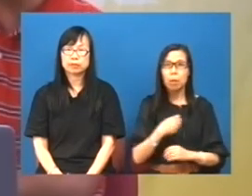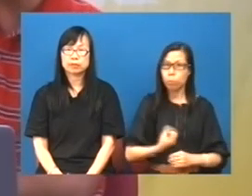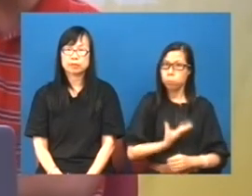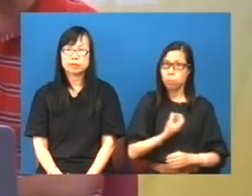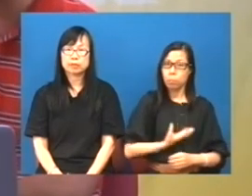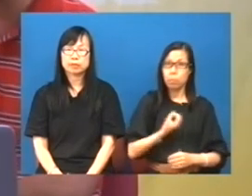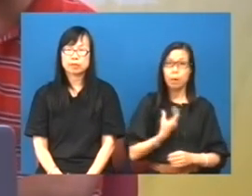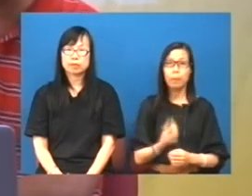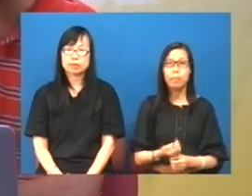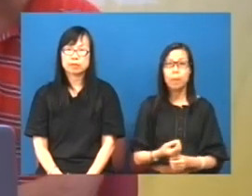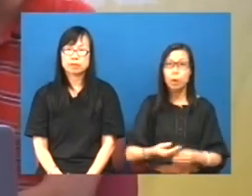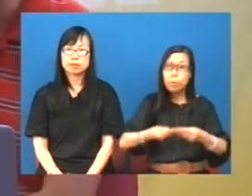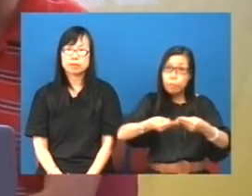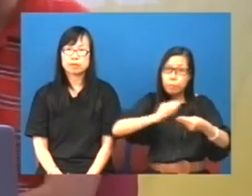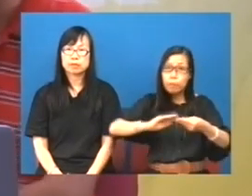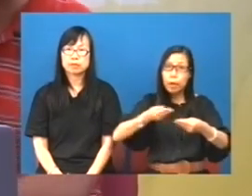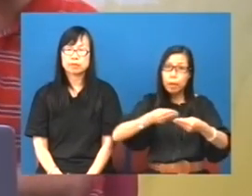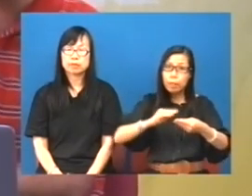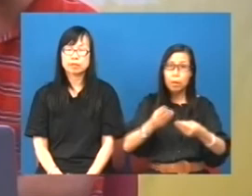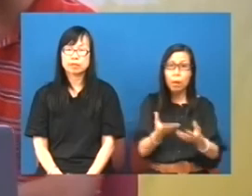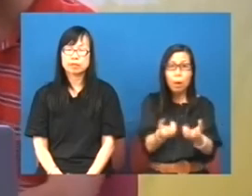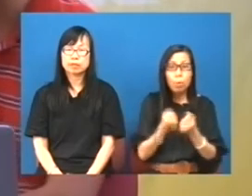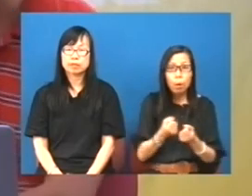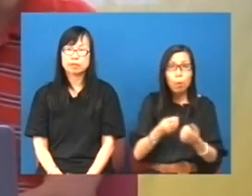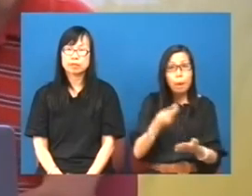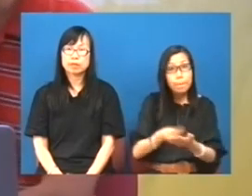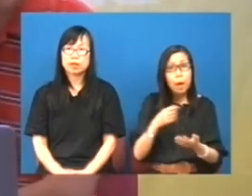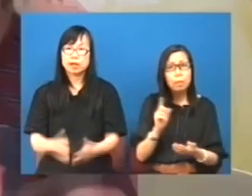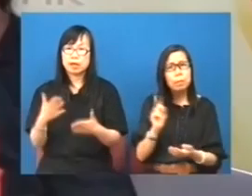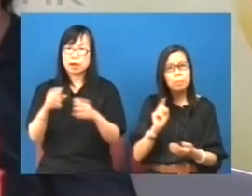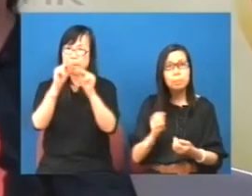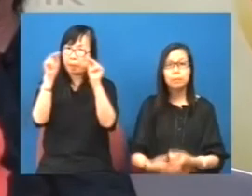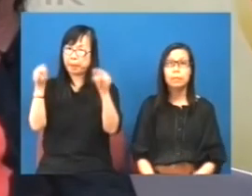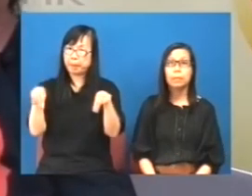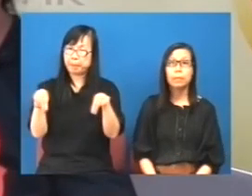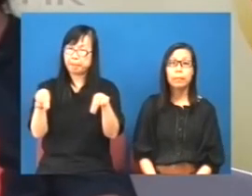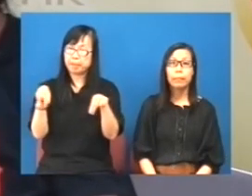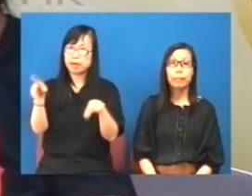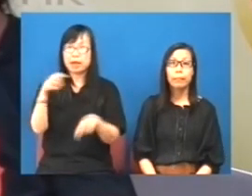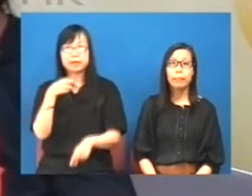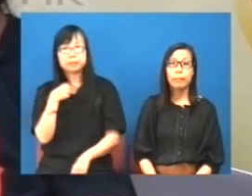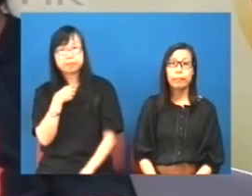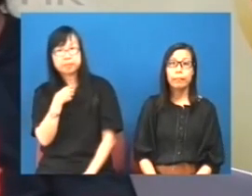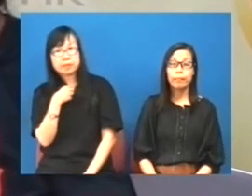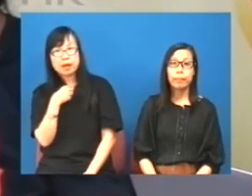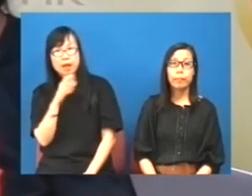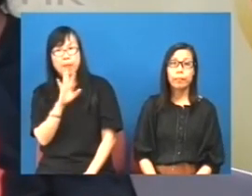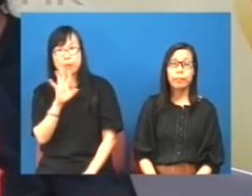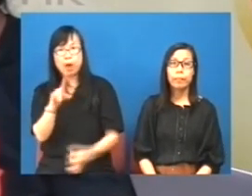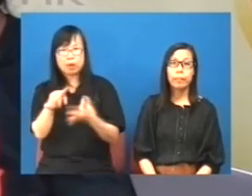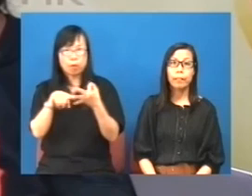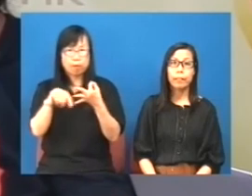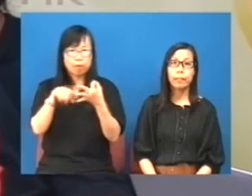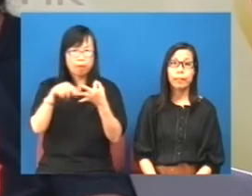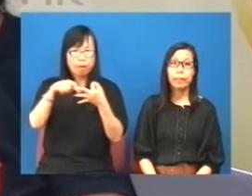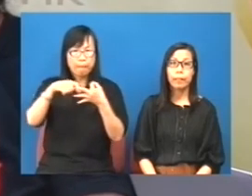怎樣去拿到怎樣去買到這個也是一個問題因為我看這個不要說蠻聯我看這個